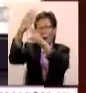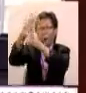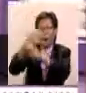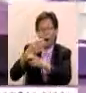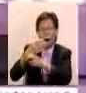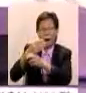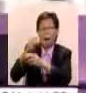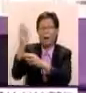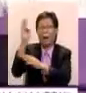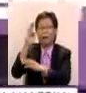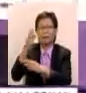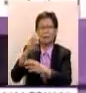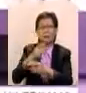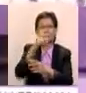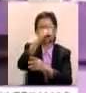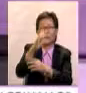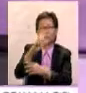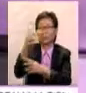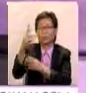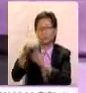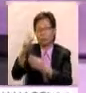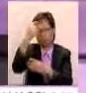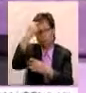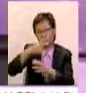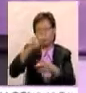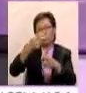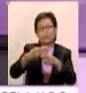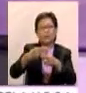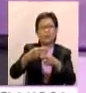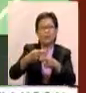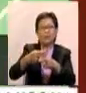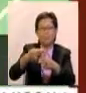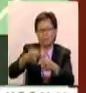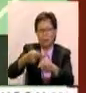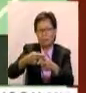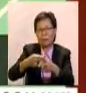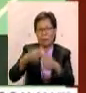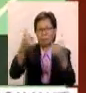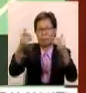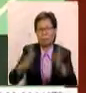penajaan RM100,000 semusim untuk bergelar pemain profesional.